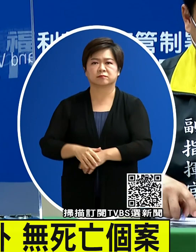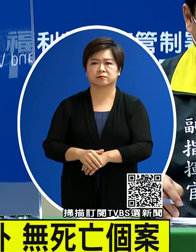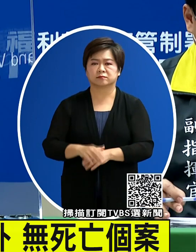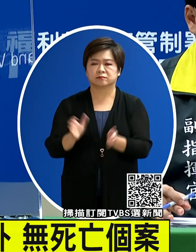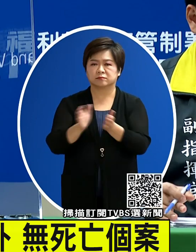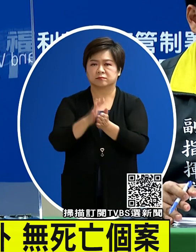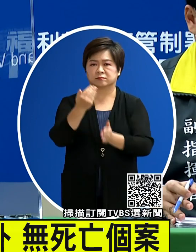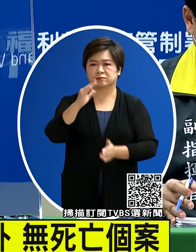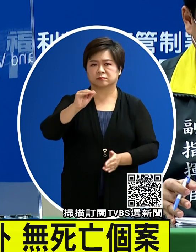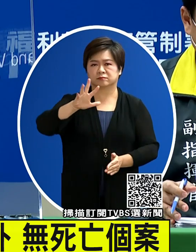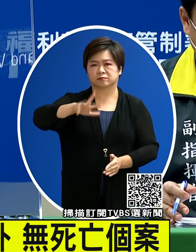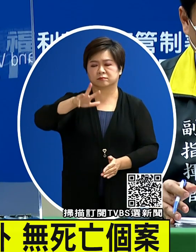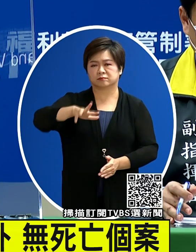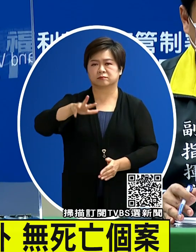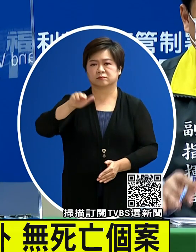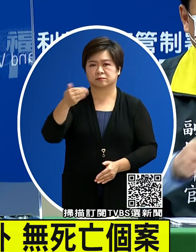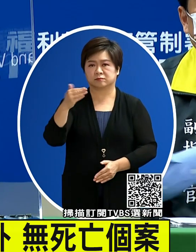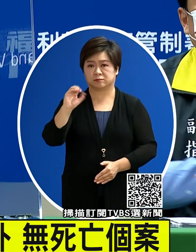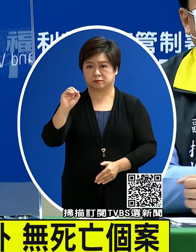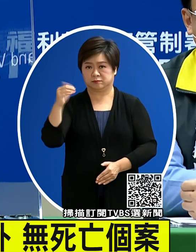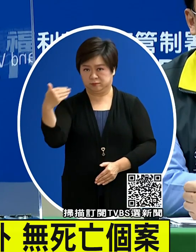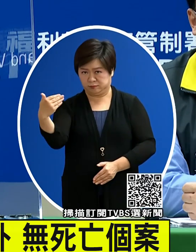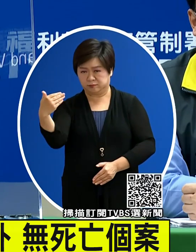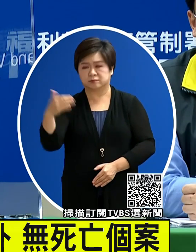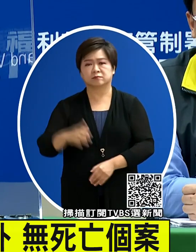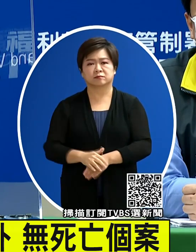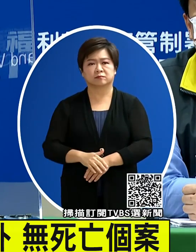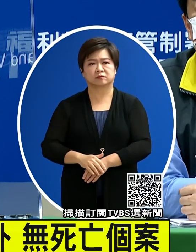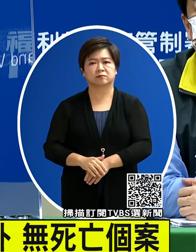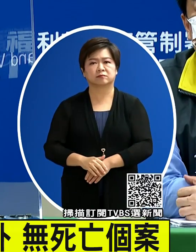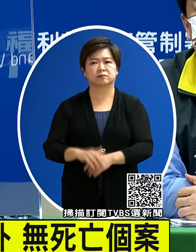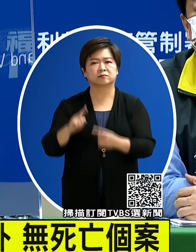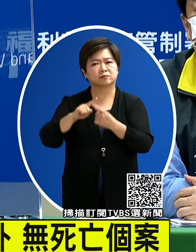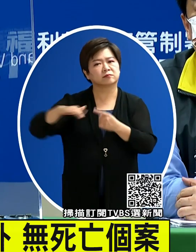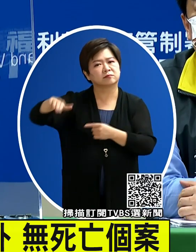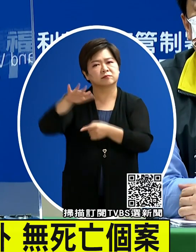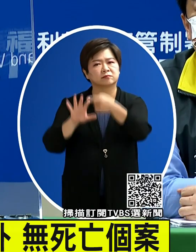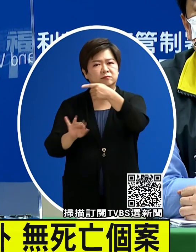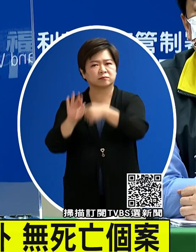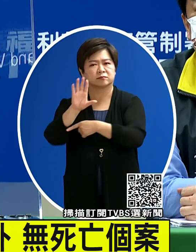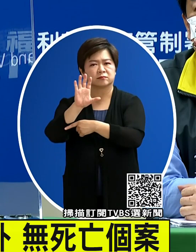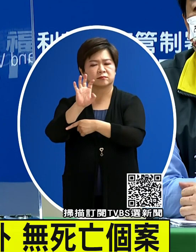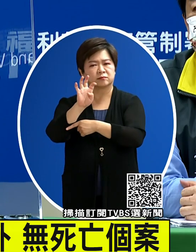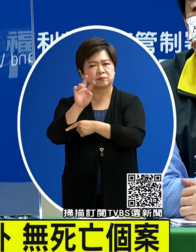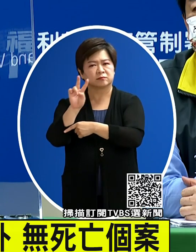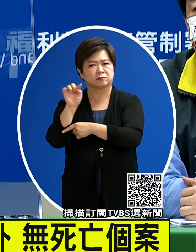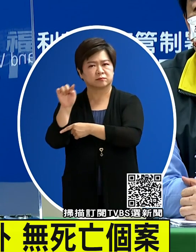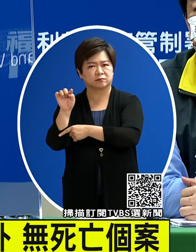试打98909剂，所以现在的接种人口的涵盖率是